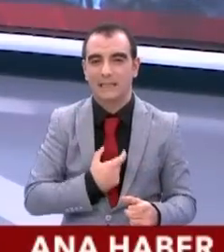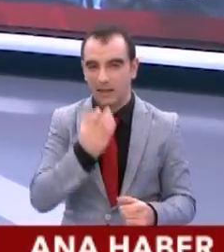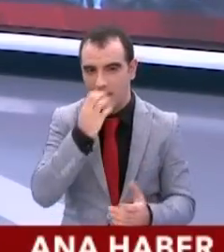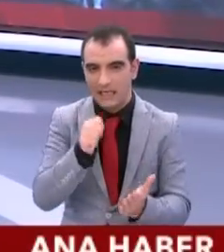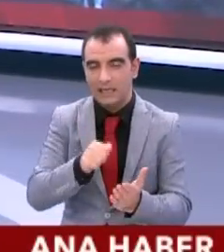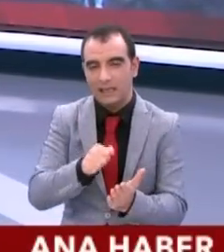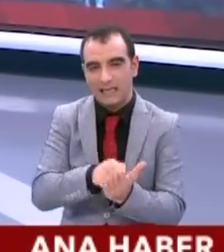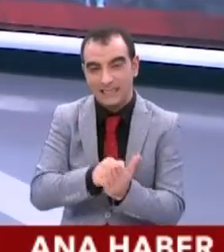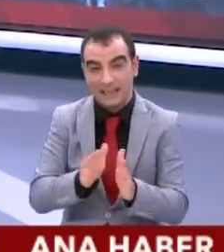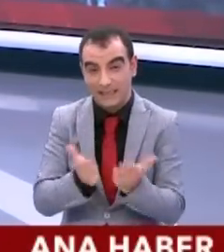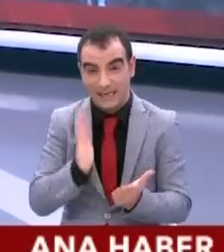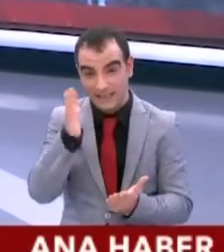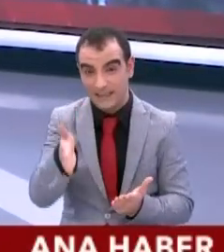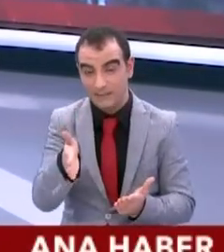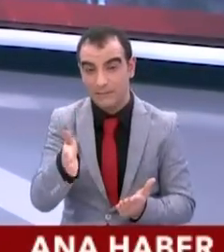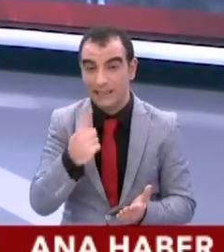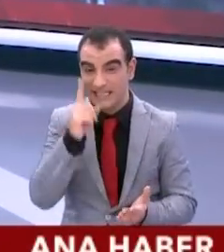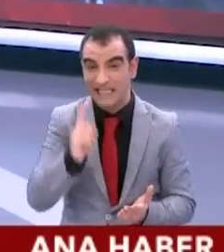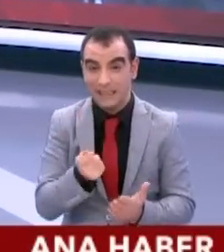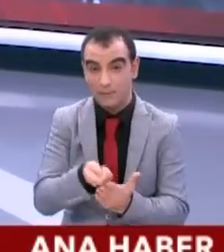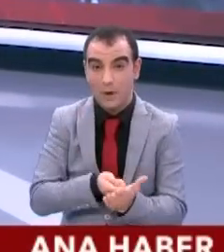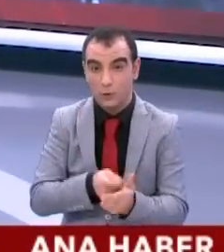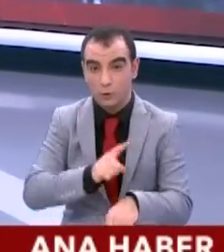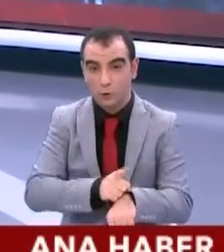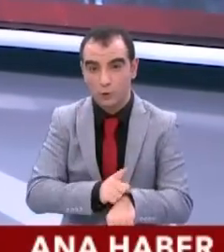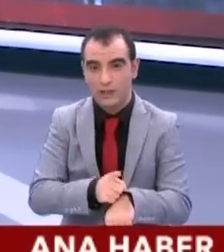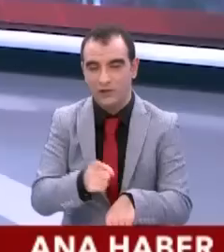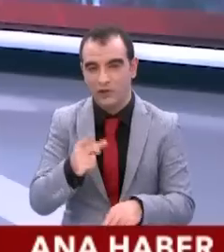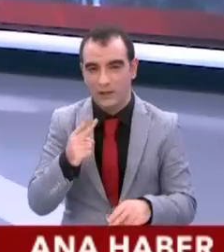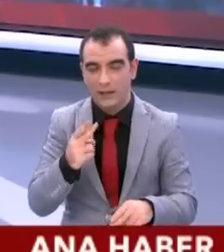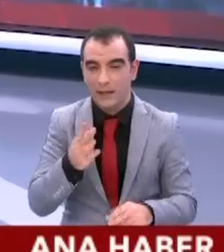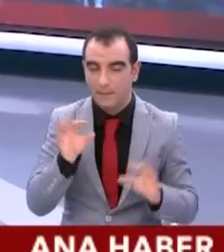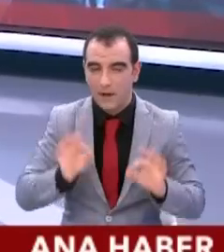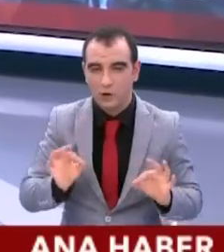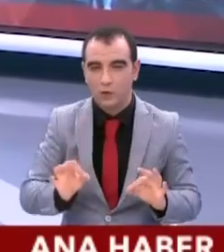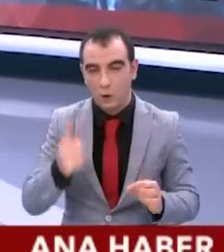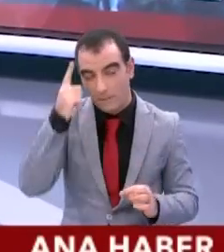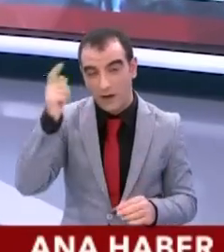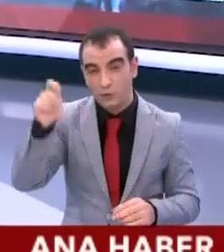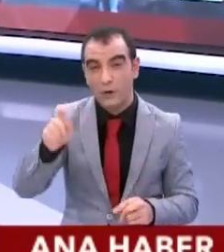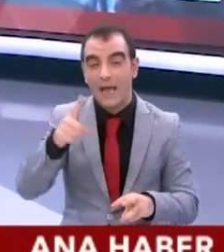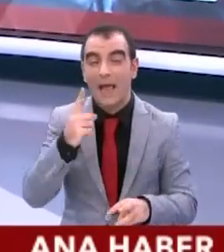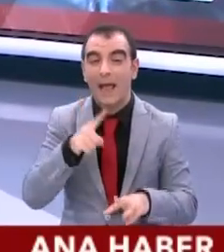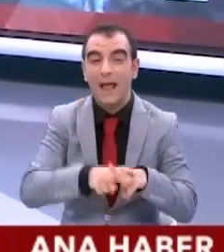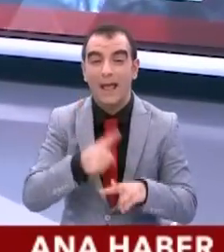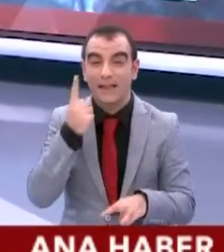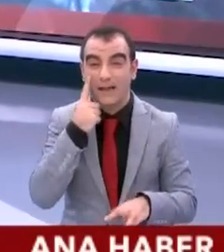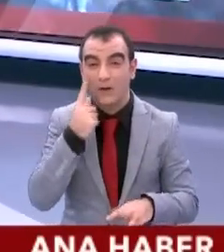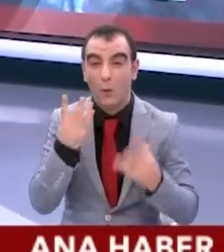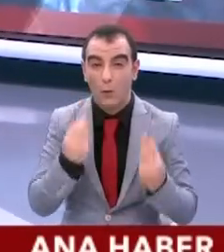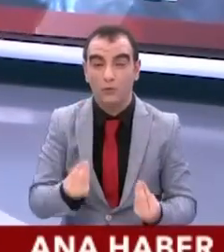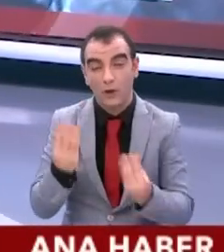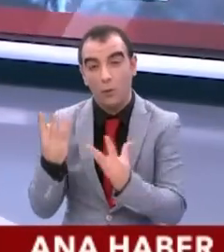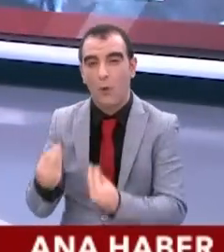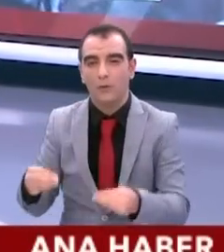gazeteye gitmesi sonradan dediğim gibi ilk Maaşlar sürecinin işlemesi gerekiyor Ee başvuruların devletten olacak olması